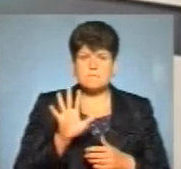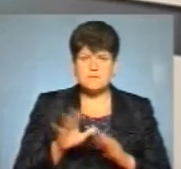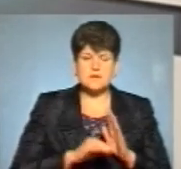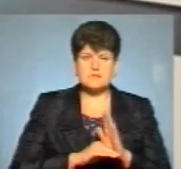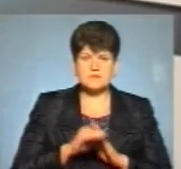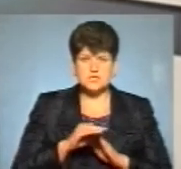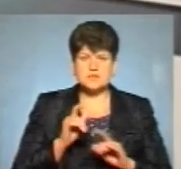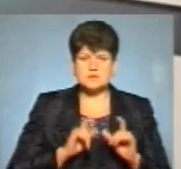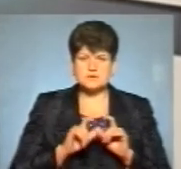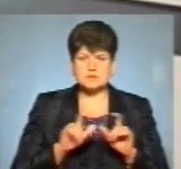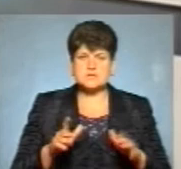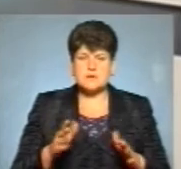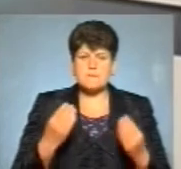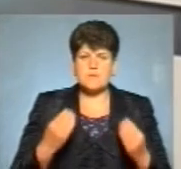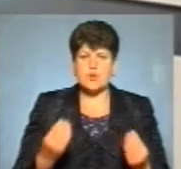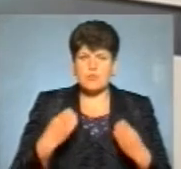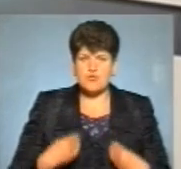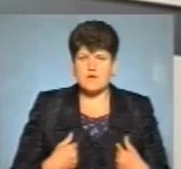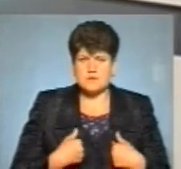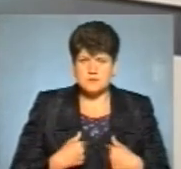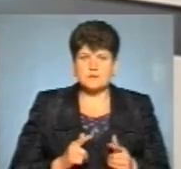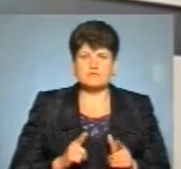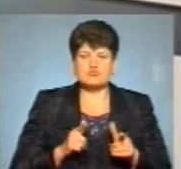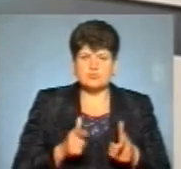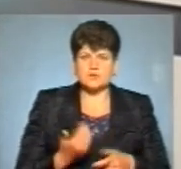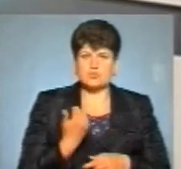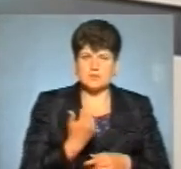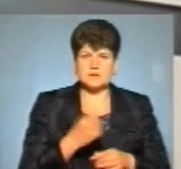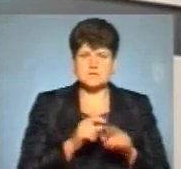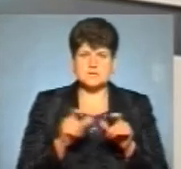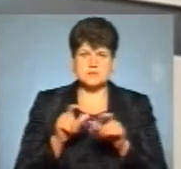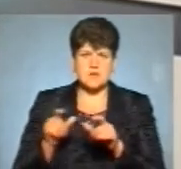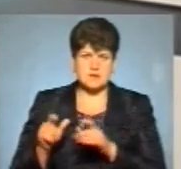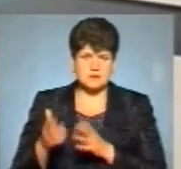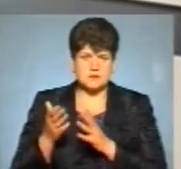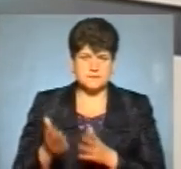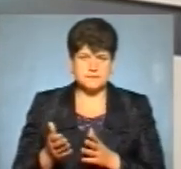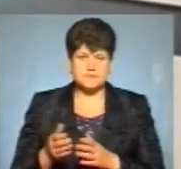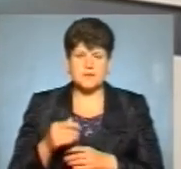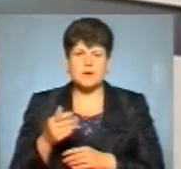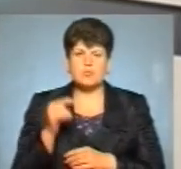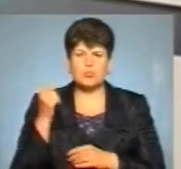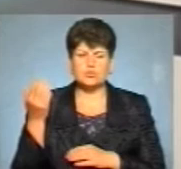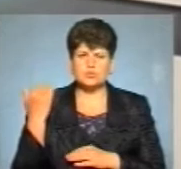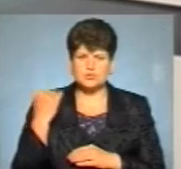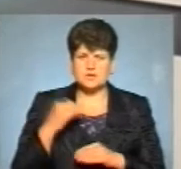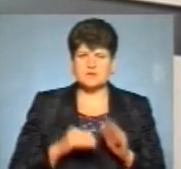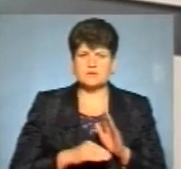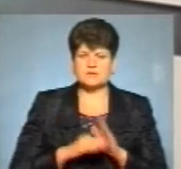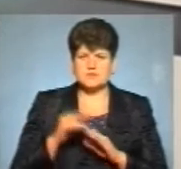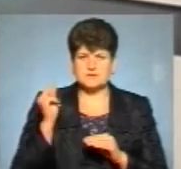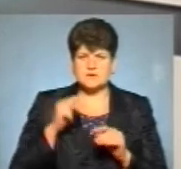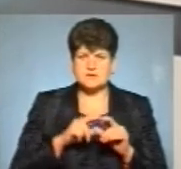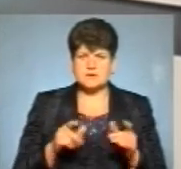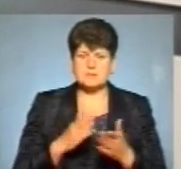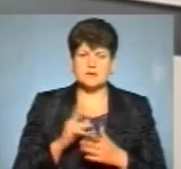5 вищих вузів тоді на той час запропонували мені вступити у їхні заклади, бо тоді вищі навчальні заклади мали і